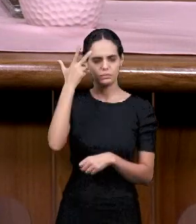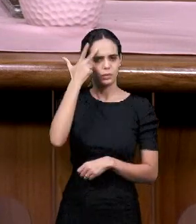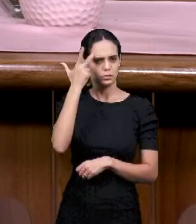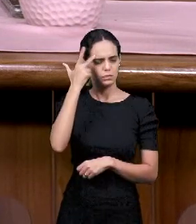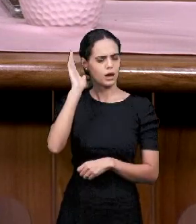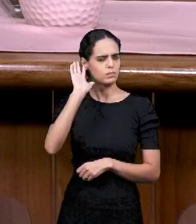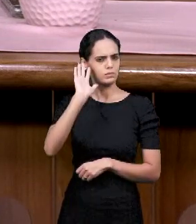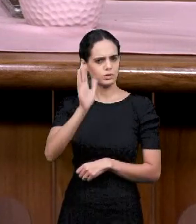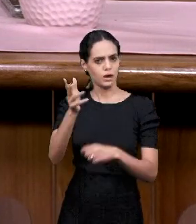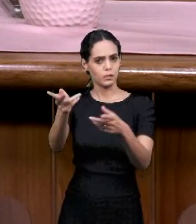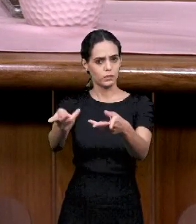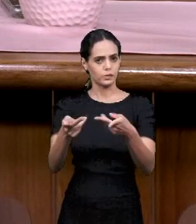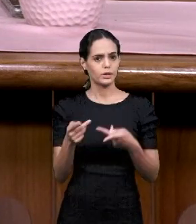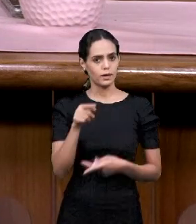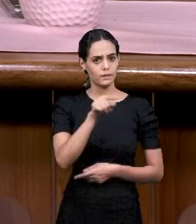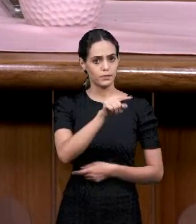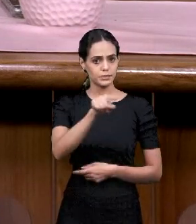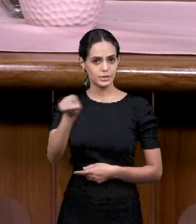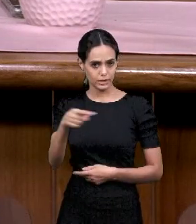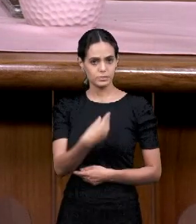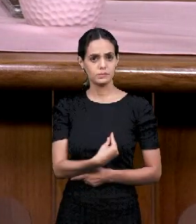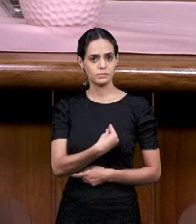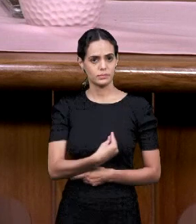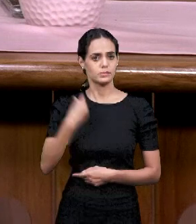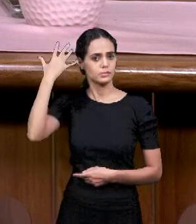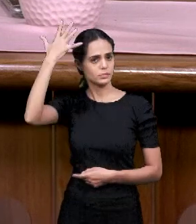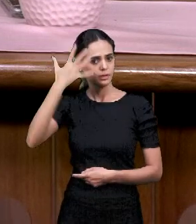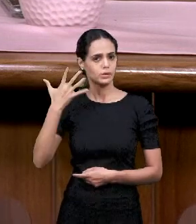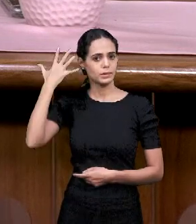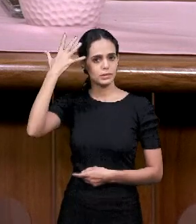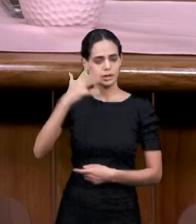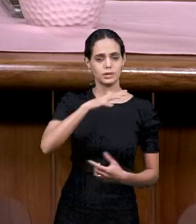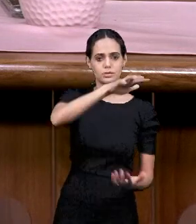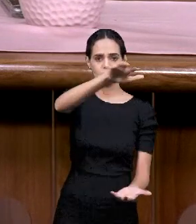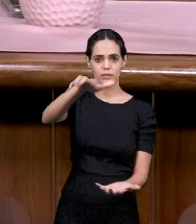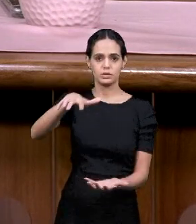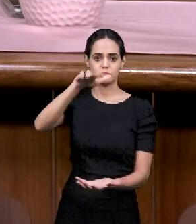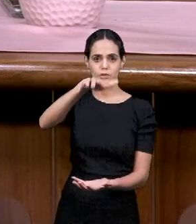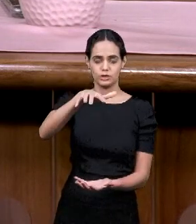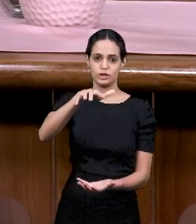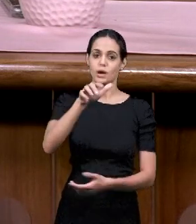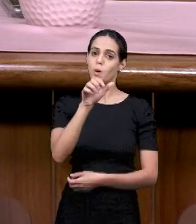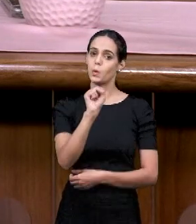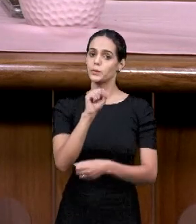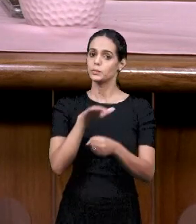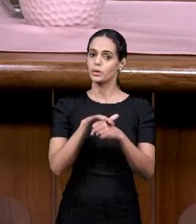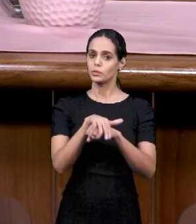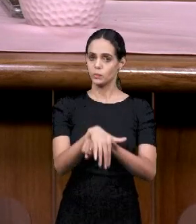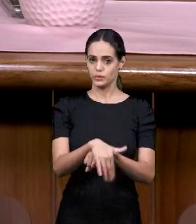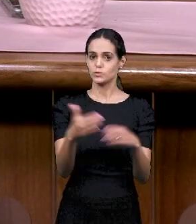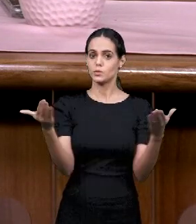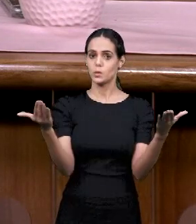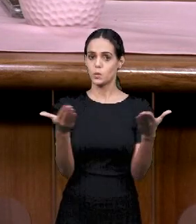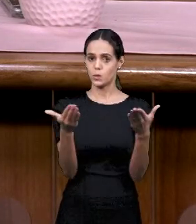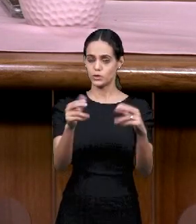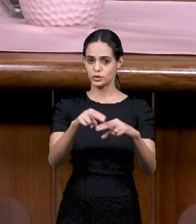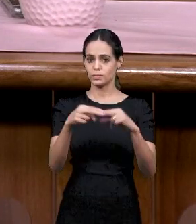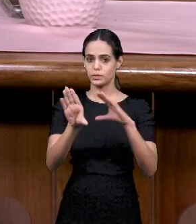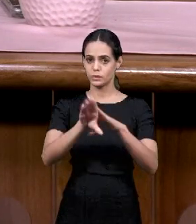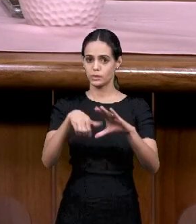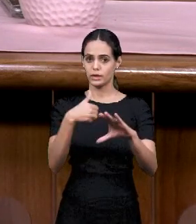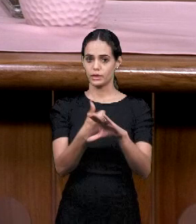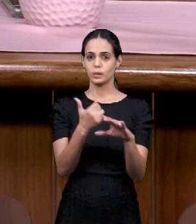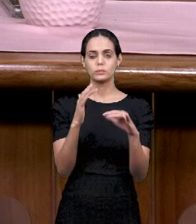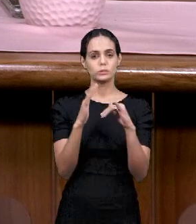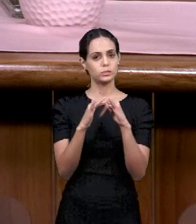os le irmãos soir, para nous voulons inviter participarem les da frères et nossa sœurs pour participer à mensagem, notre que é message qui sera transmitida às transmis 20 horas à 20 heures hoje através do aujourd'hui nosso à travers canal notre canal